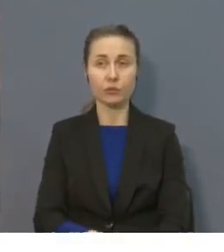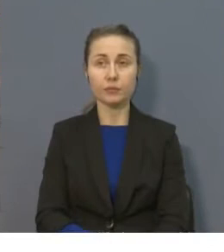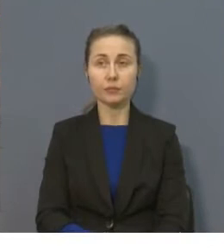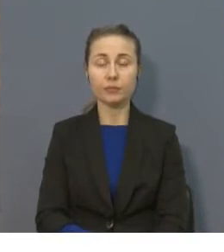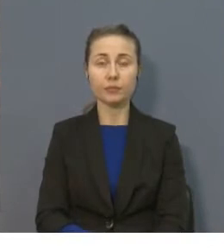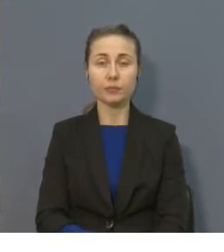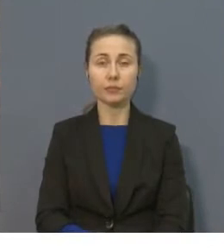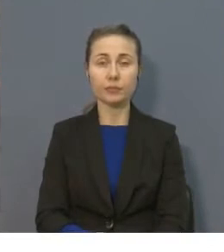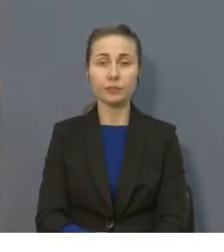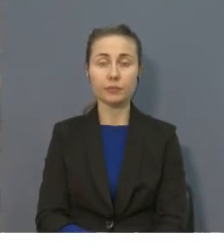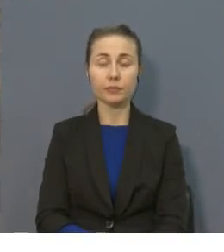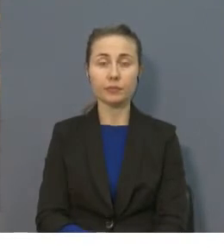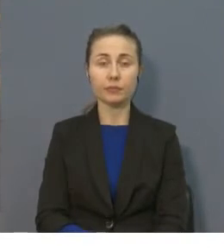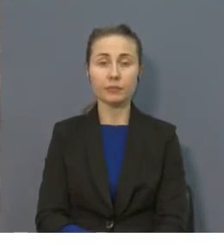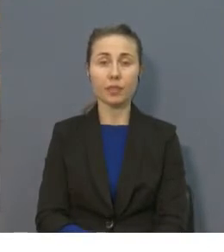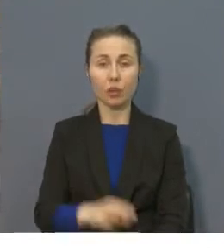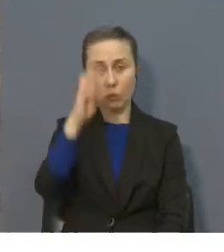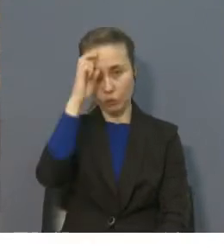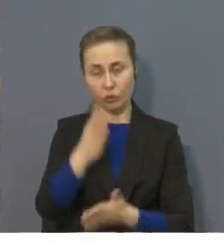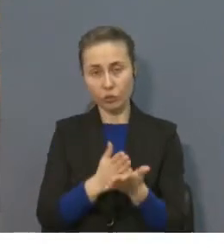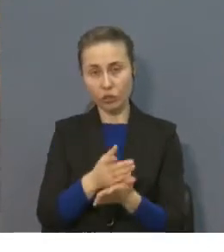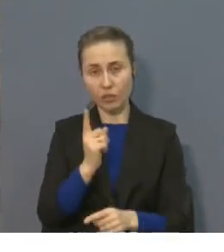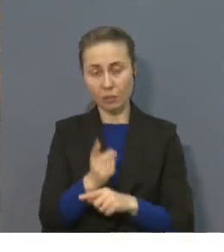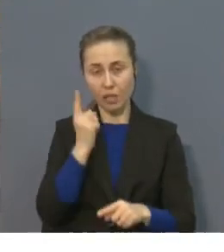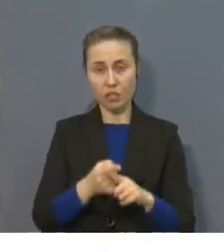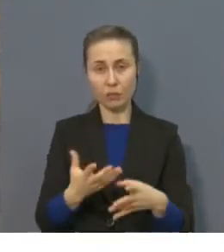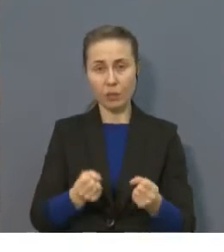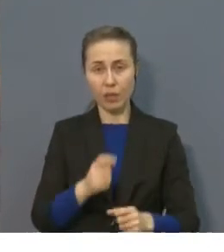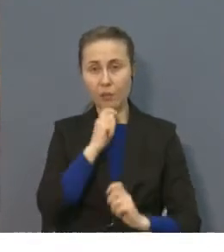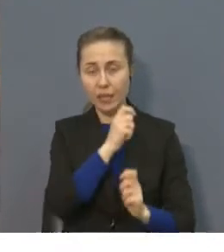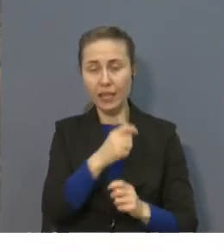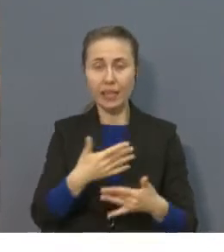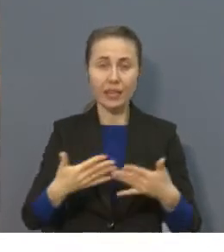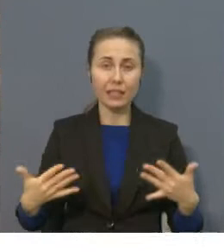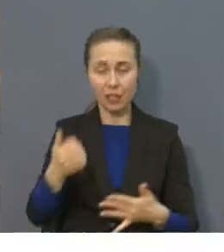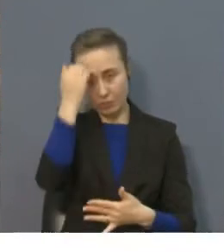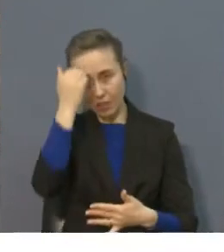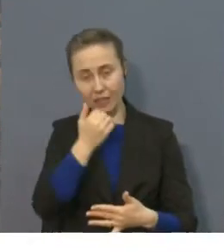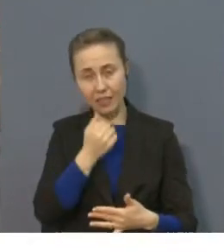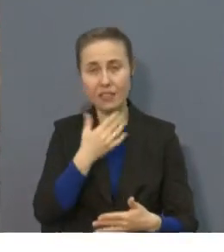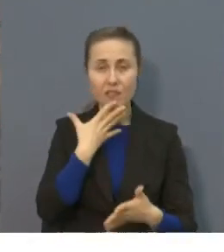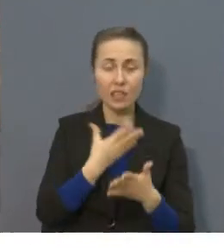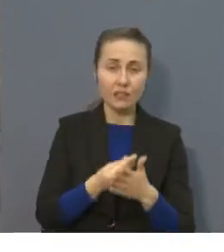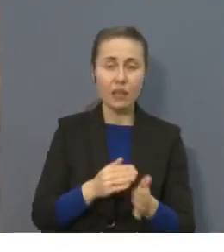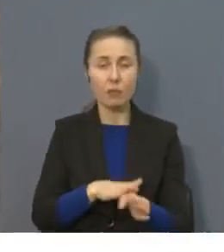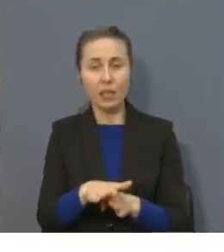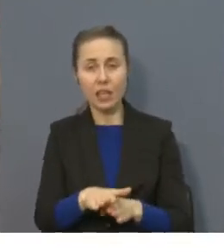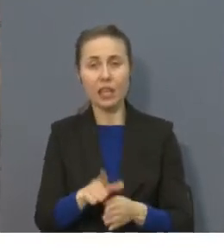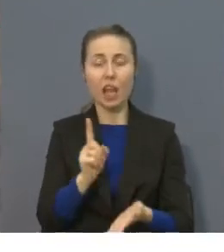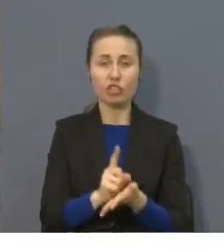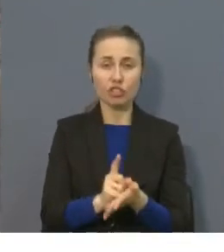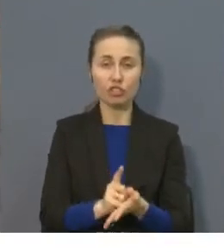государственным служащим. Мемлекеттік қызметшілерге өздерінің лауазымдық міндеттерін орындаған үшін сыйлықтар мен өзге де сыйақыларды